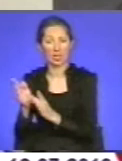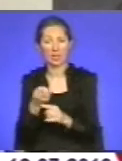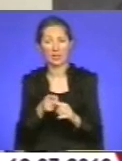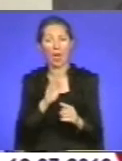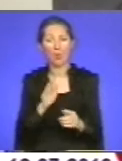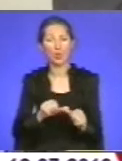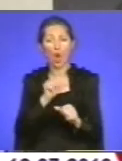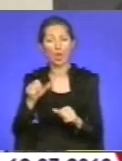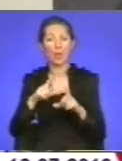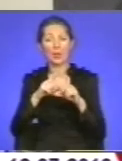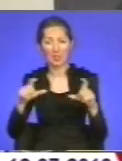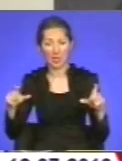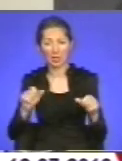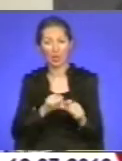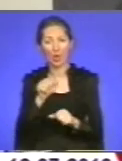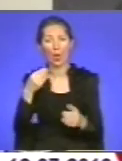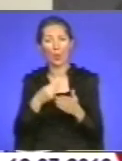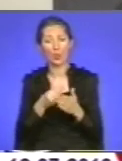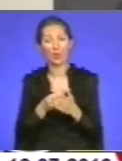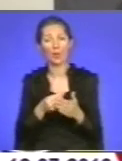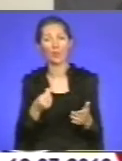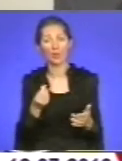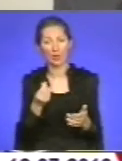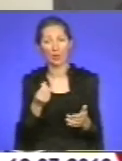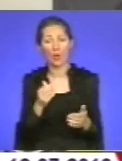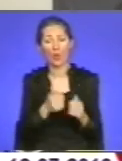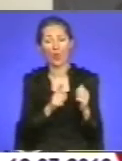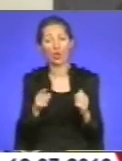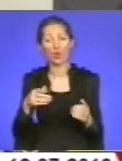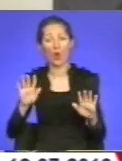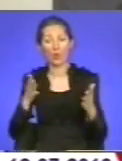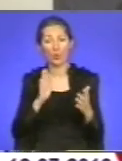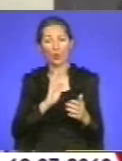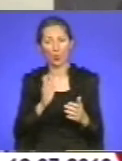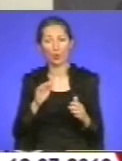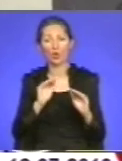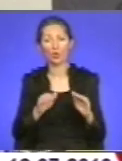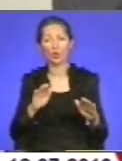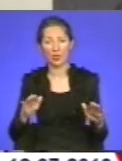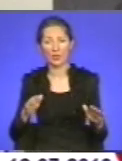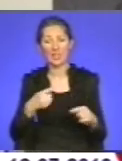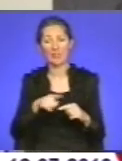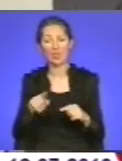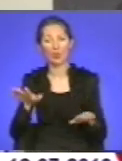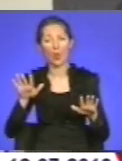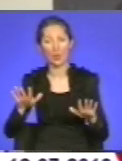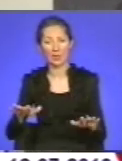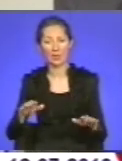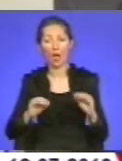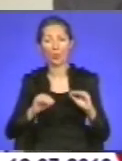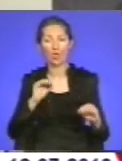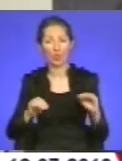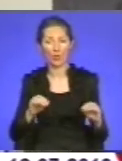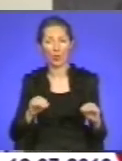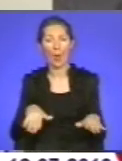заклади з окремим бюджетним фінансуванням. В кожному випадку вони будуть розташовуватися в іншому місці, облаштованому.